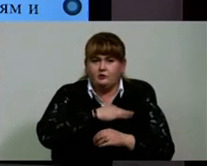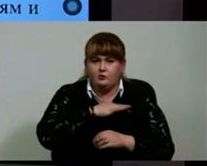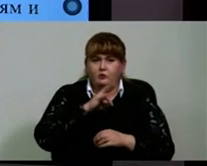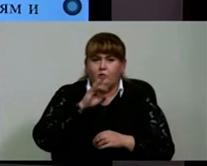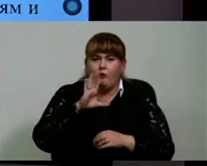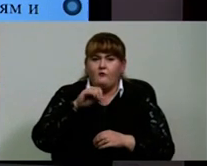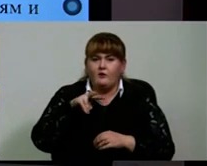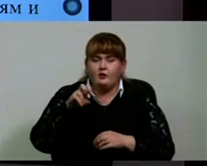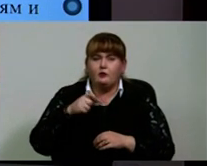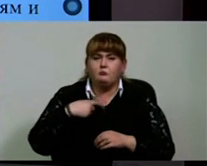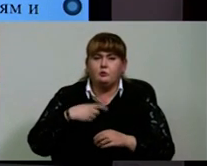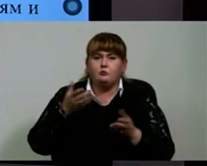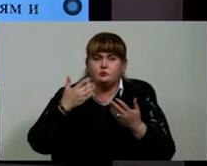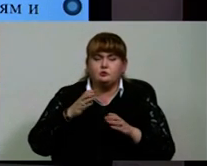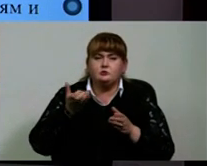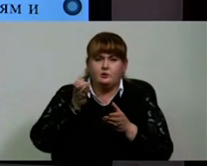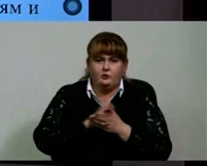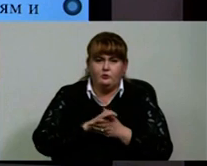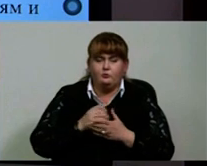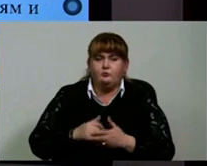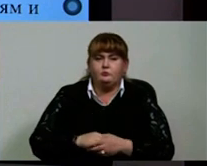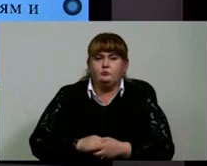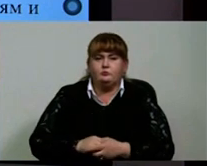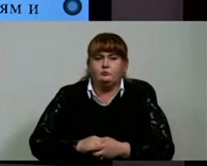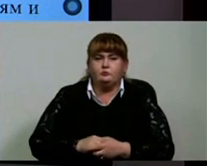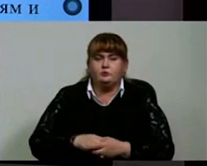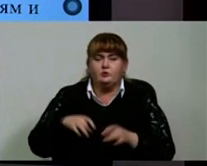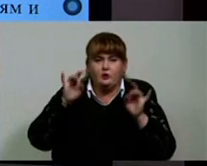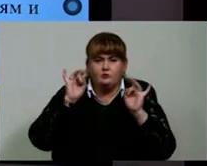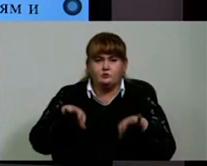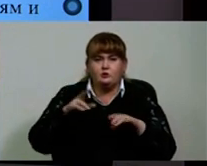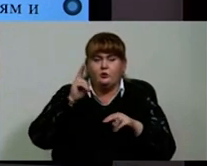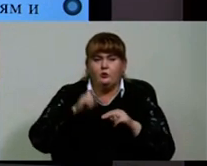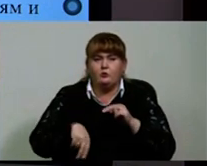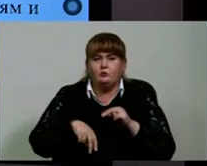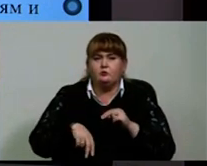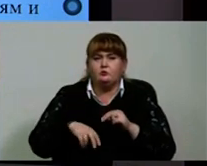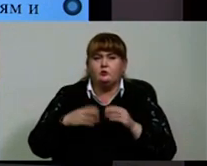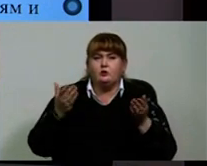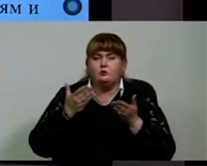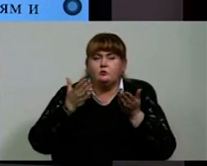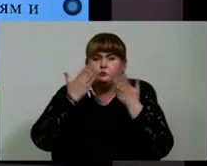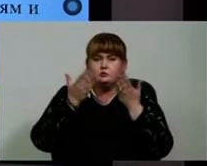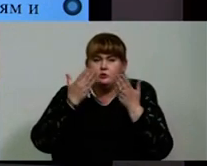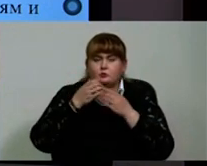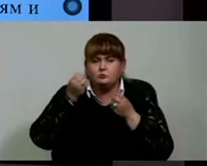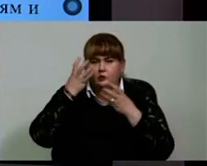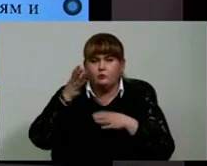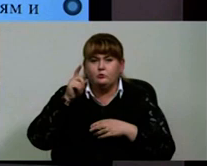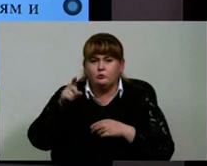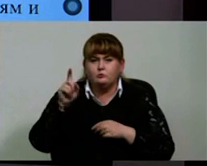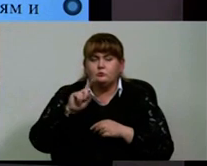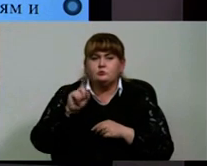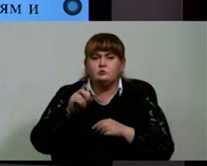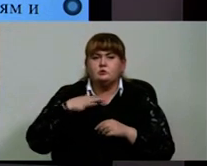новелла мы уже с вами познакомились. Неожиданный конец, в котором читатель узнает о том,